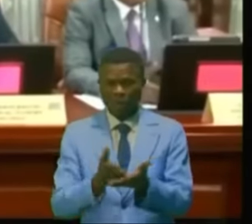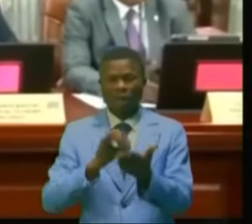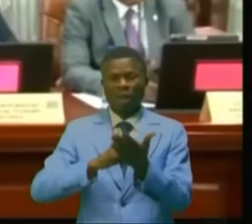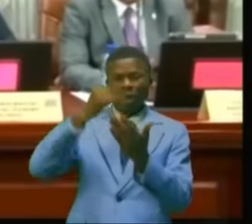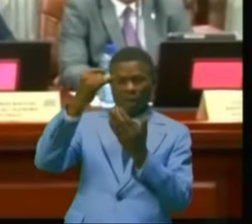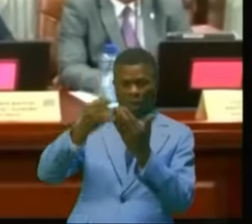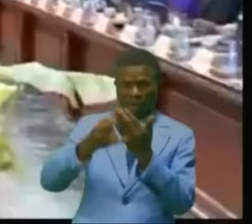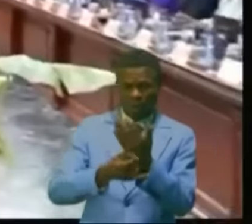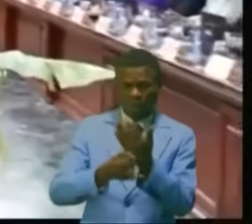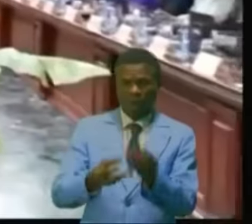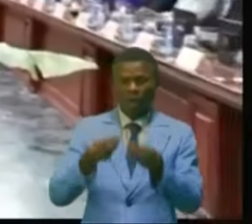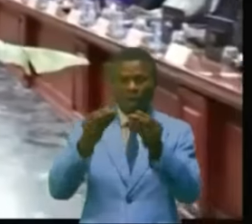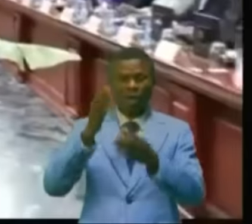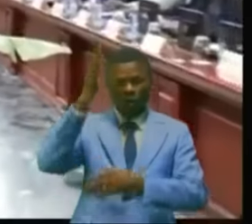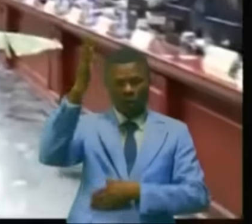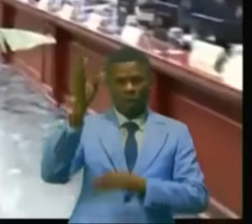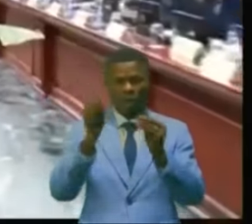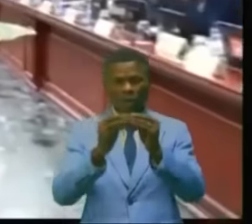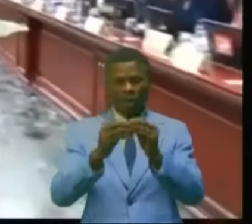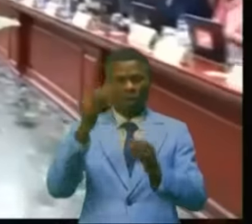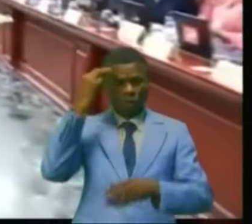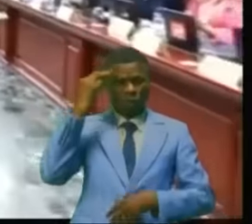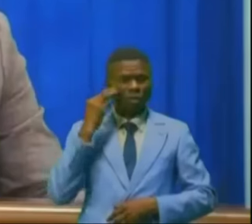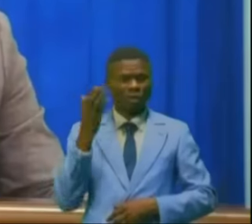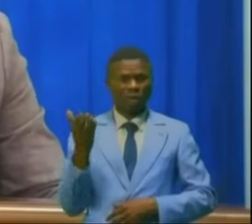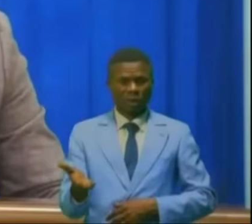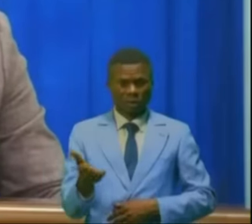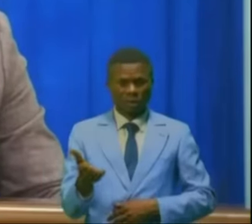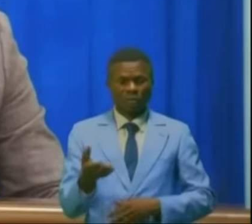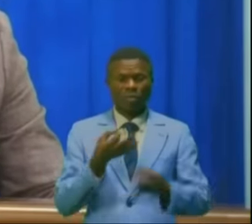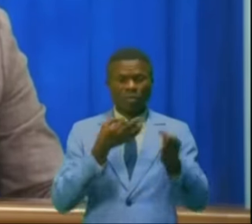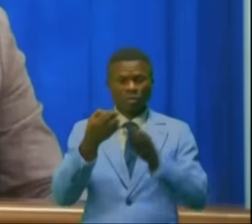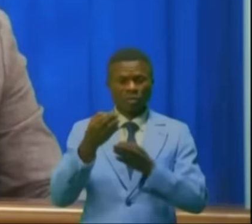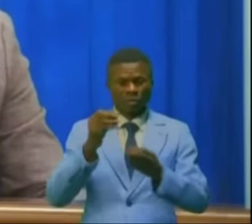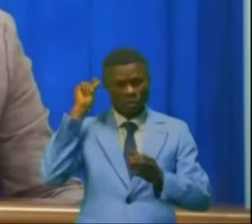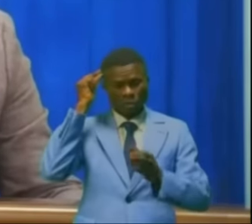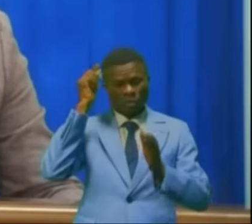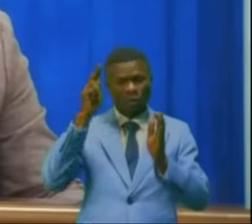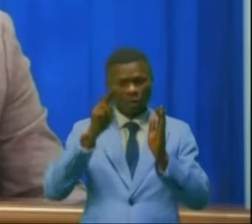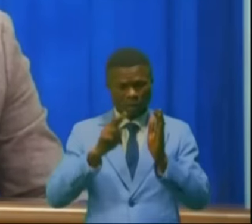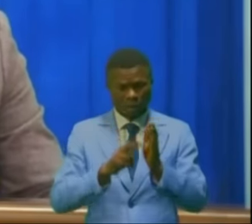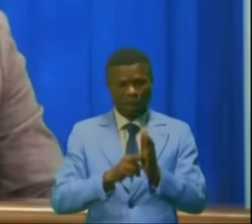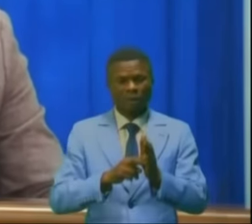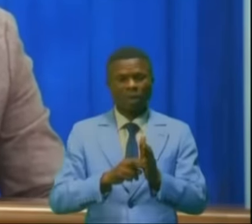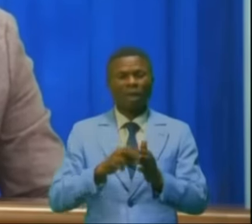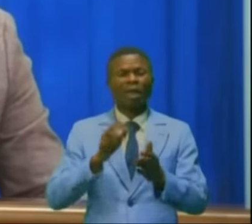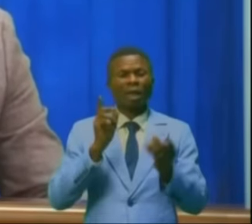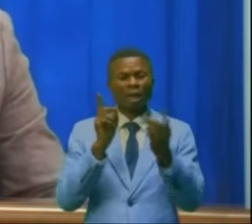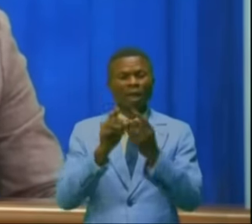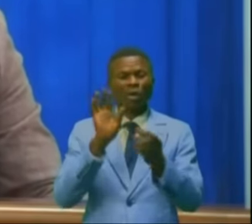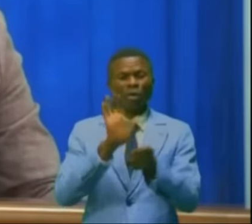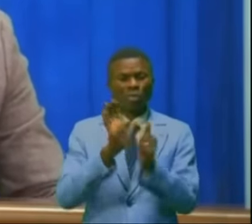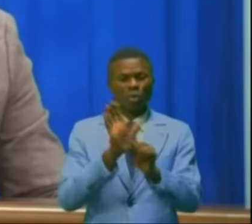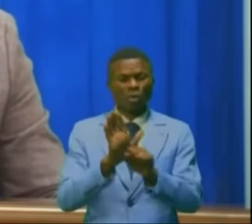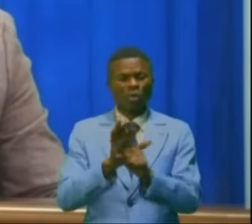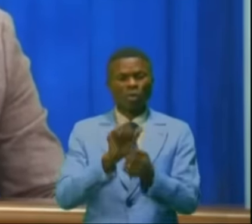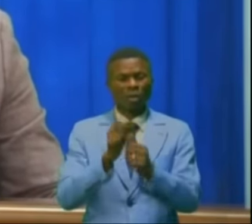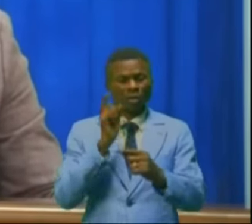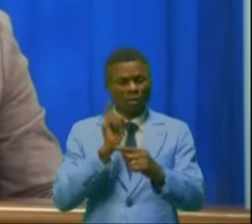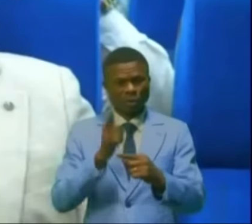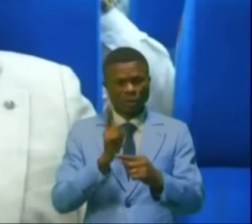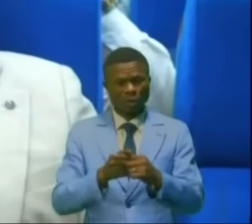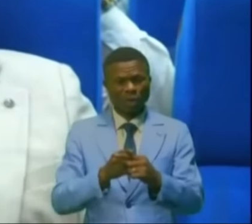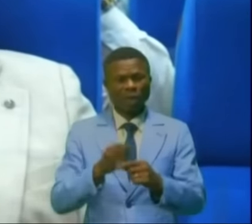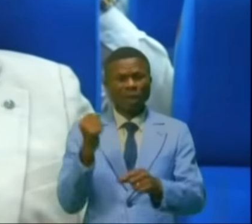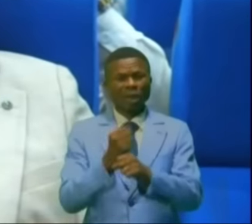à soumettre prochainement au Conseil des ministres. Il a fait savoir que le gouvernement est conscient de plusieurs difficultés auxquelles fait face le fonctionnaire